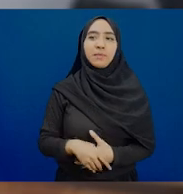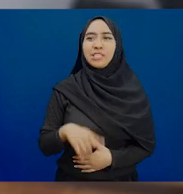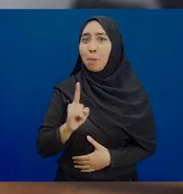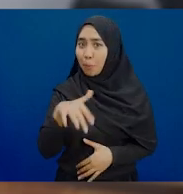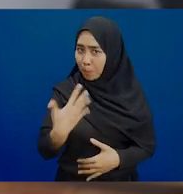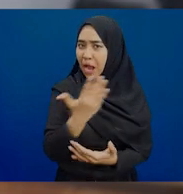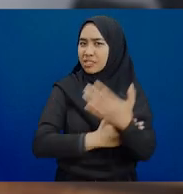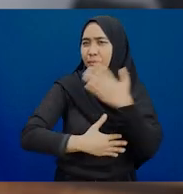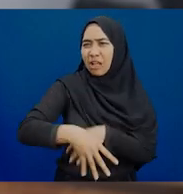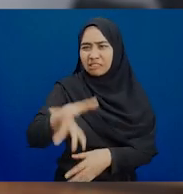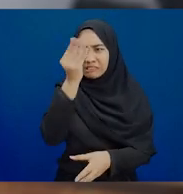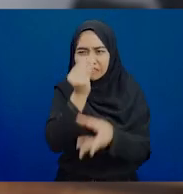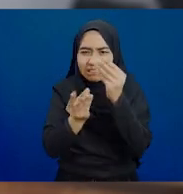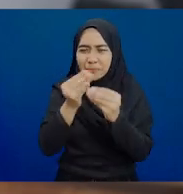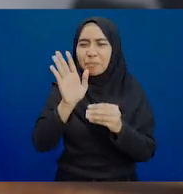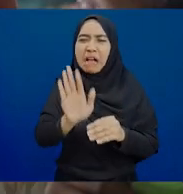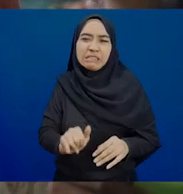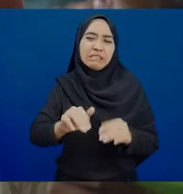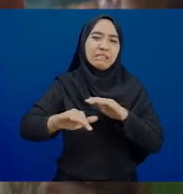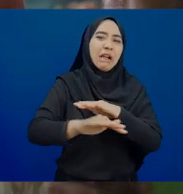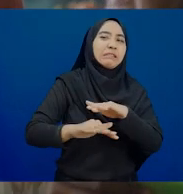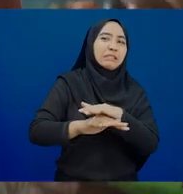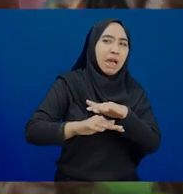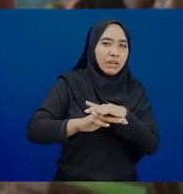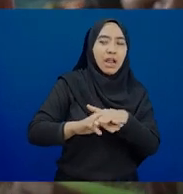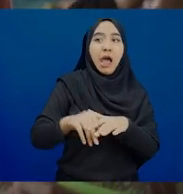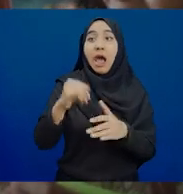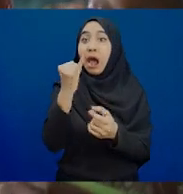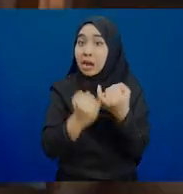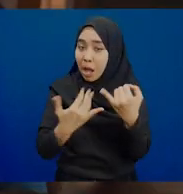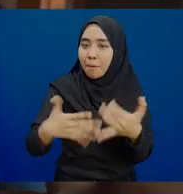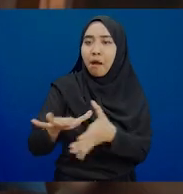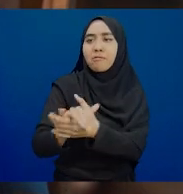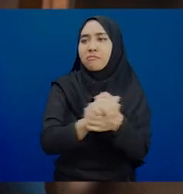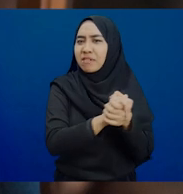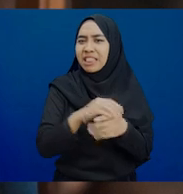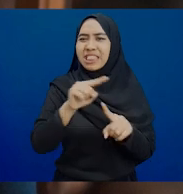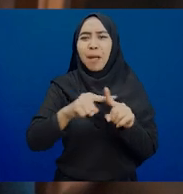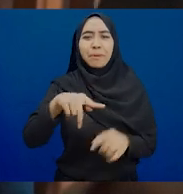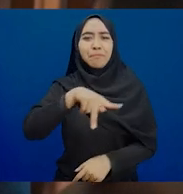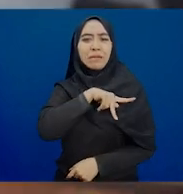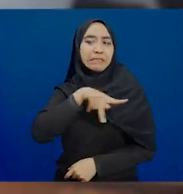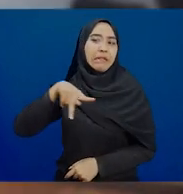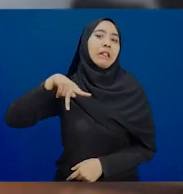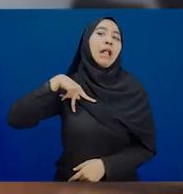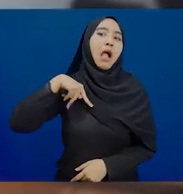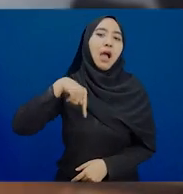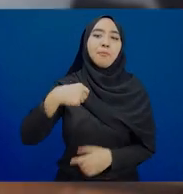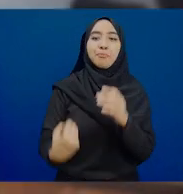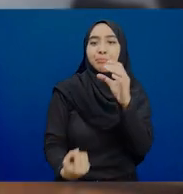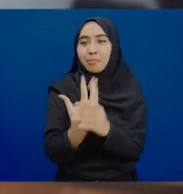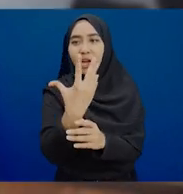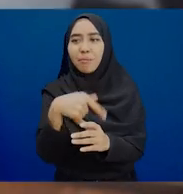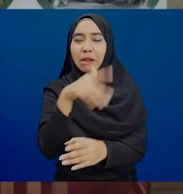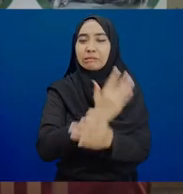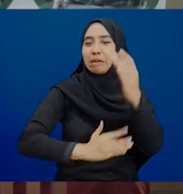itu saya awam. Saya nggak tahu apa-apa, saya nggak mau. Akhirnya ya lama-lama kenal sih mas. Lama-lama jadi pengurus juga. Jadi seksi